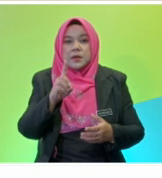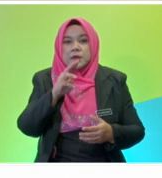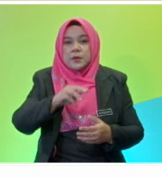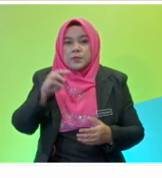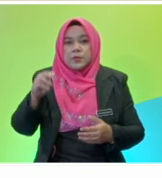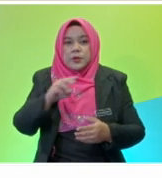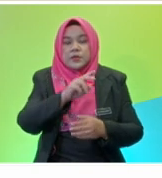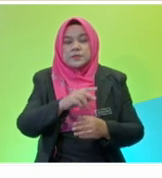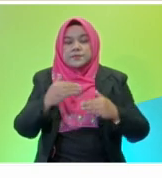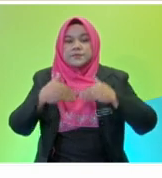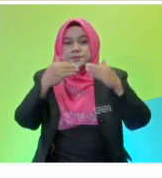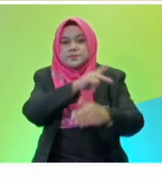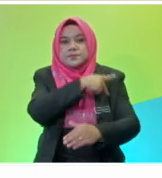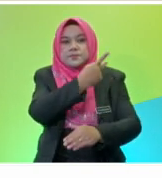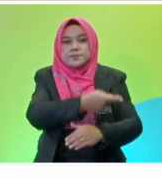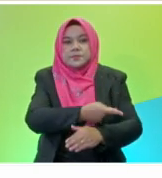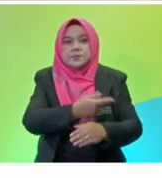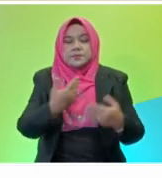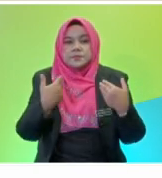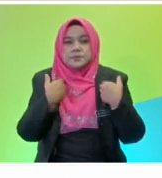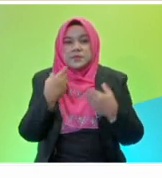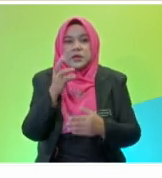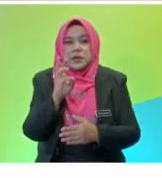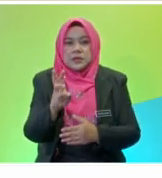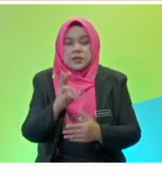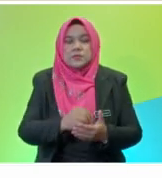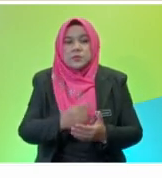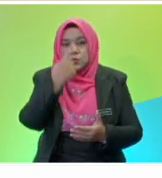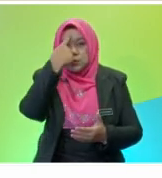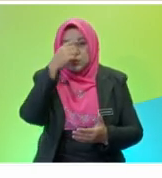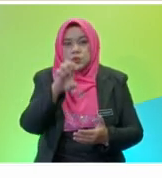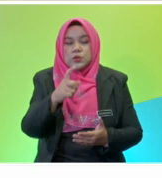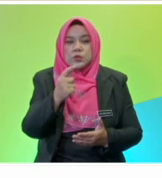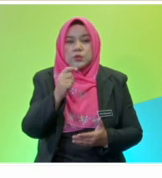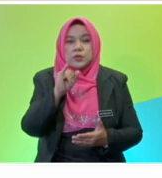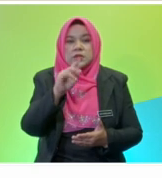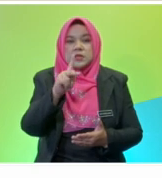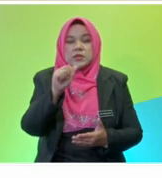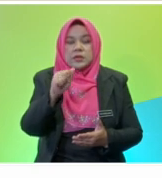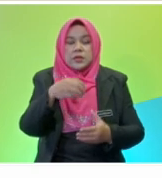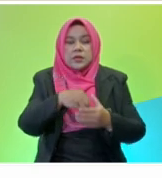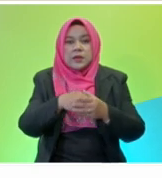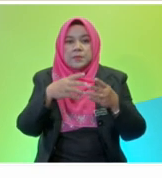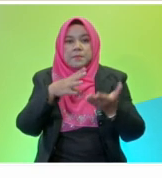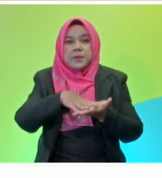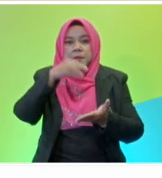murid untuk etika dalam permainan ini oke